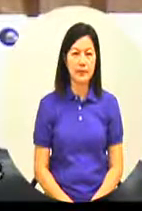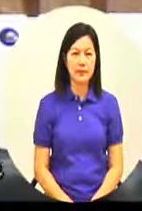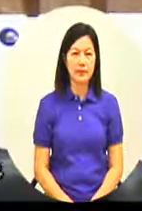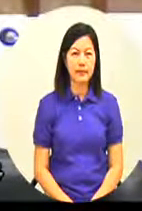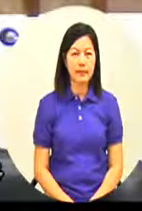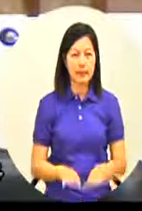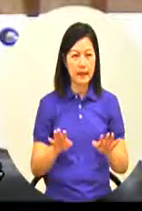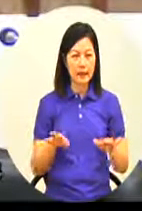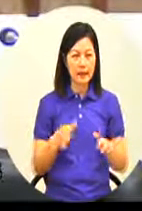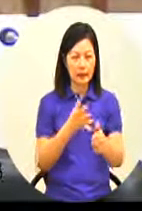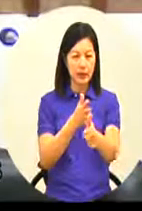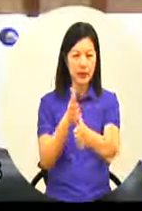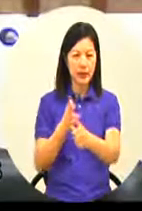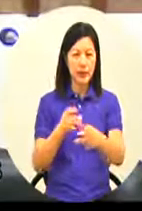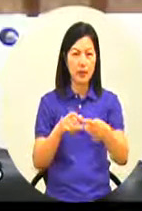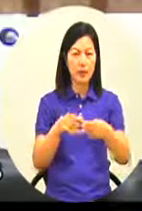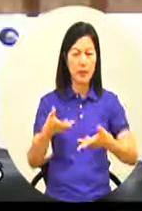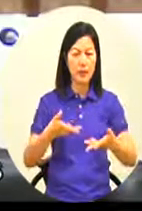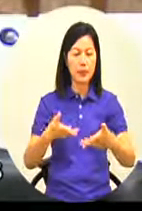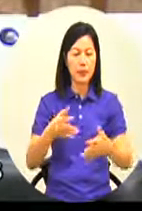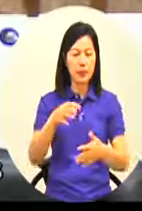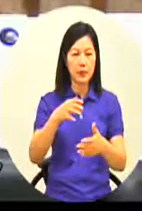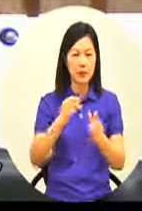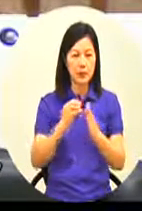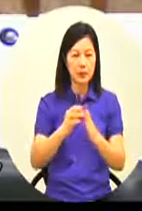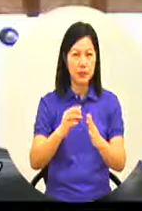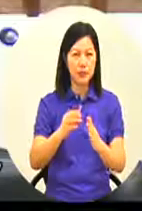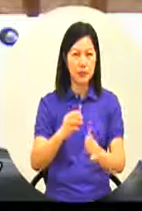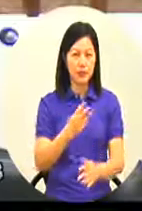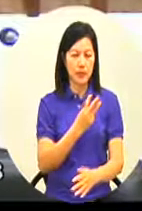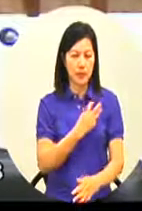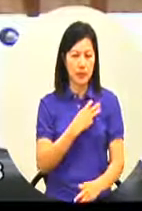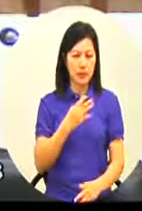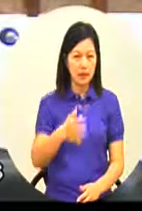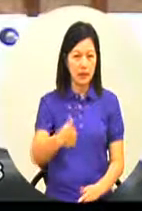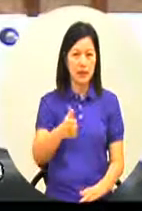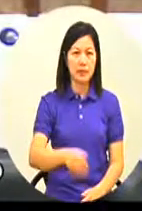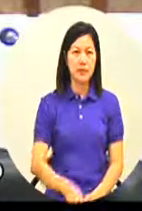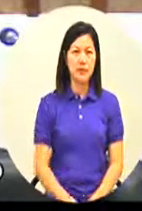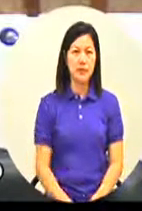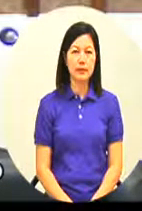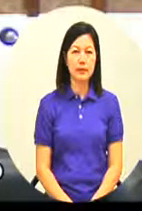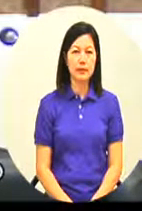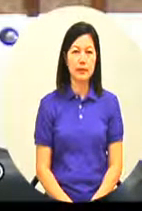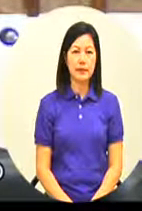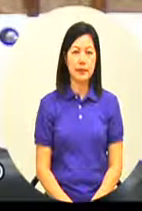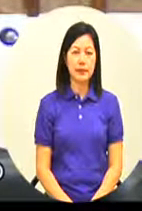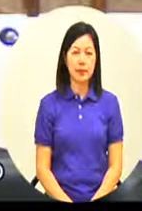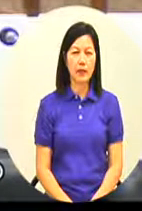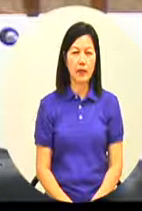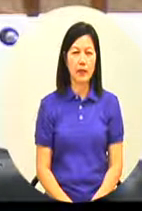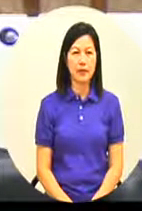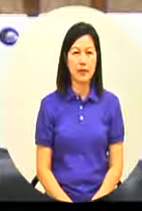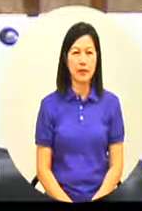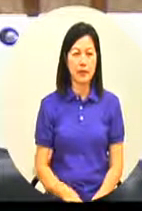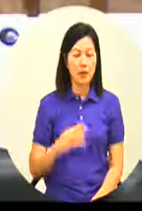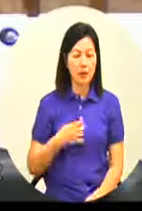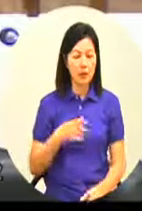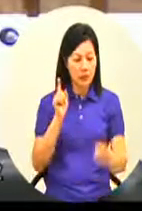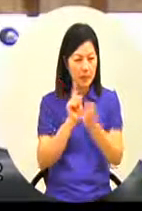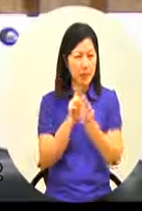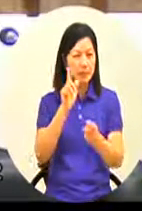教咱的公务局，我们的赵建桥赵局长，局长。咱熟悉二十八年以